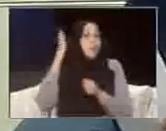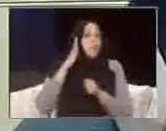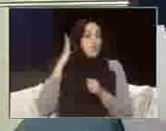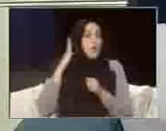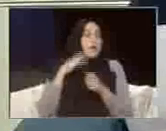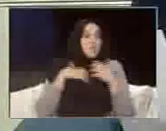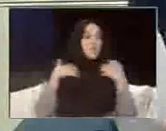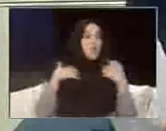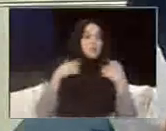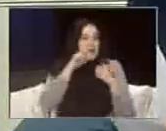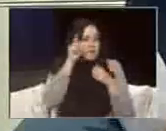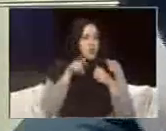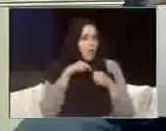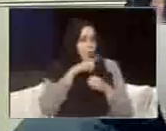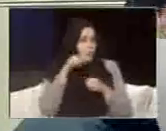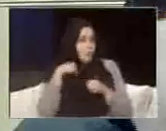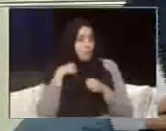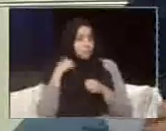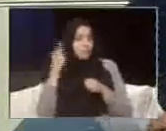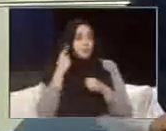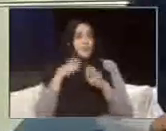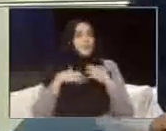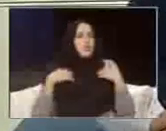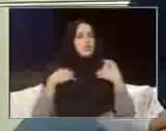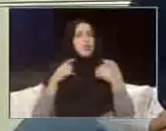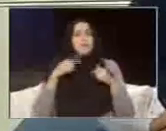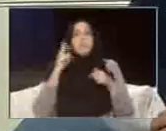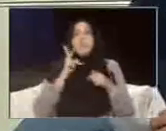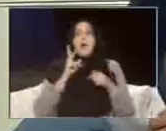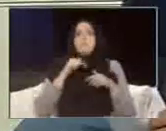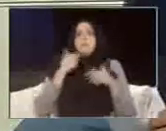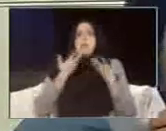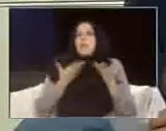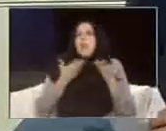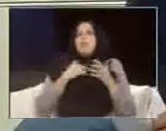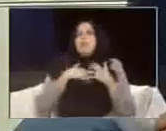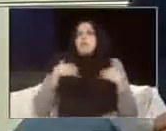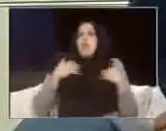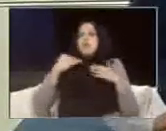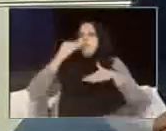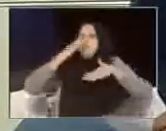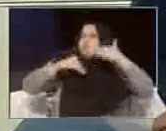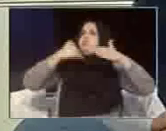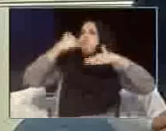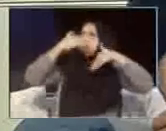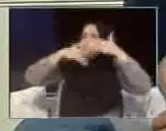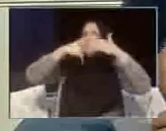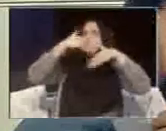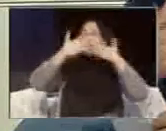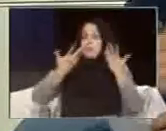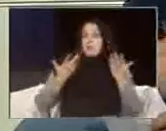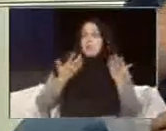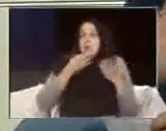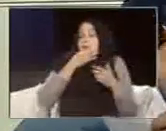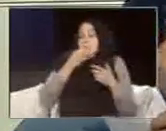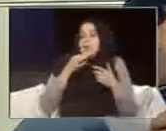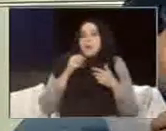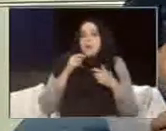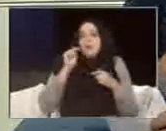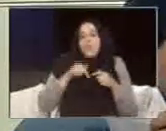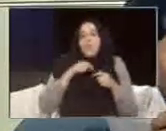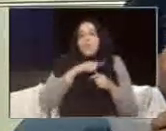اليوم دكتور سعيد، والعلوم كل يوم تزداد وتكبر وتتطور، يعني فيجب أن تكون هناك